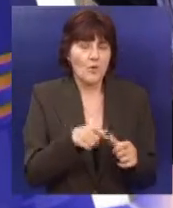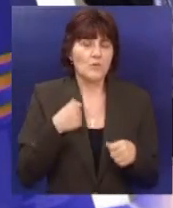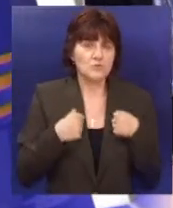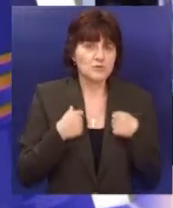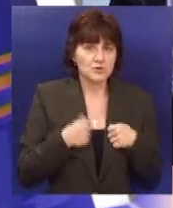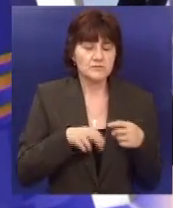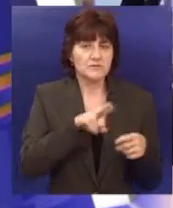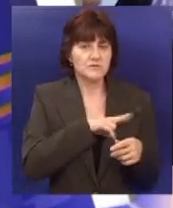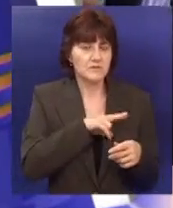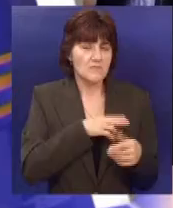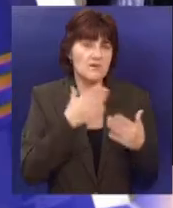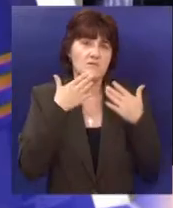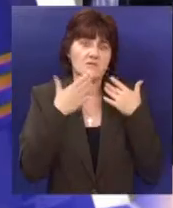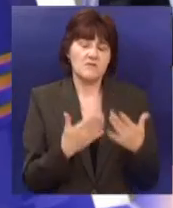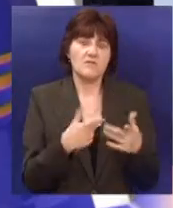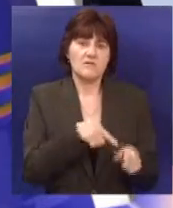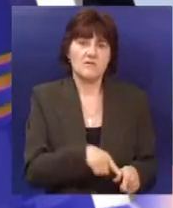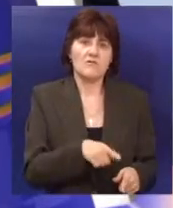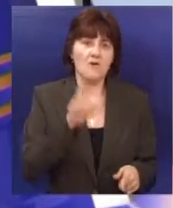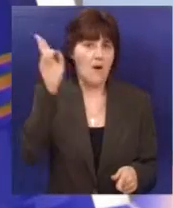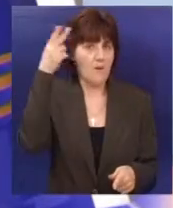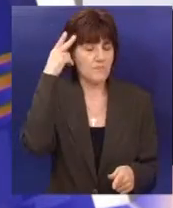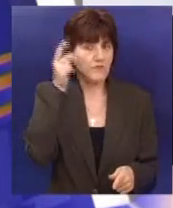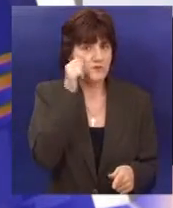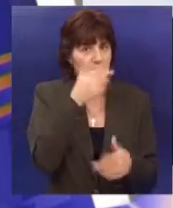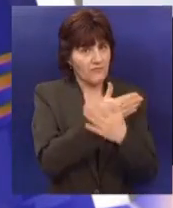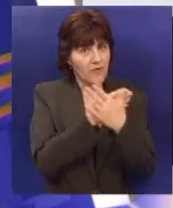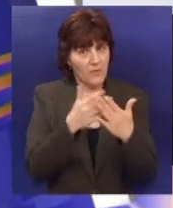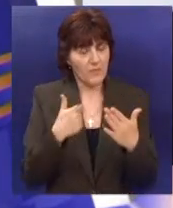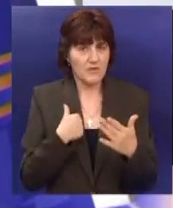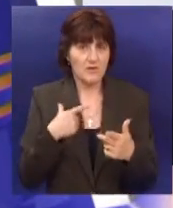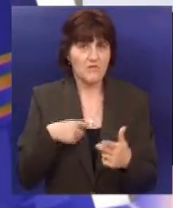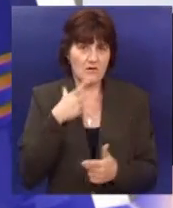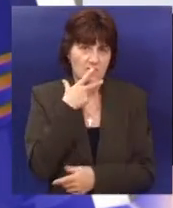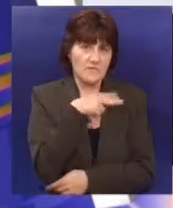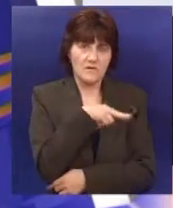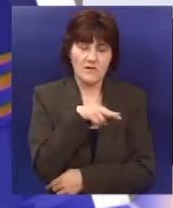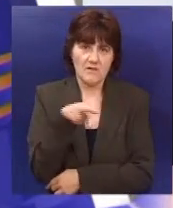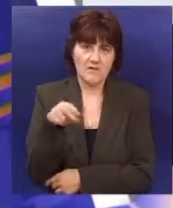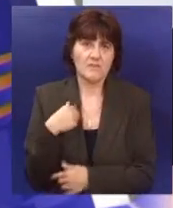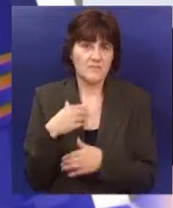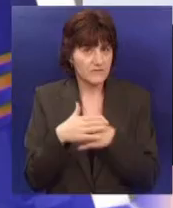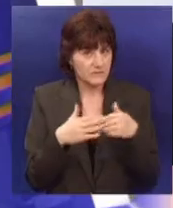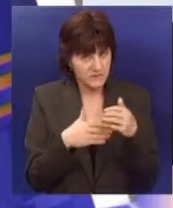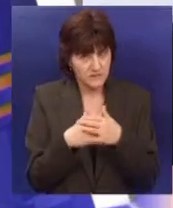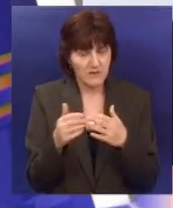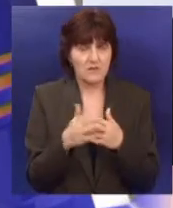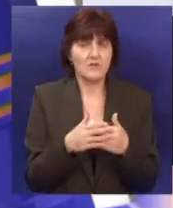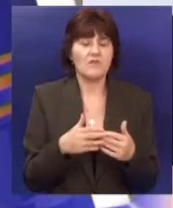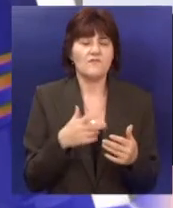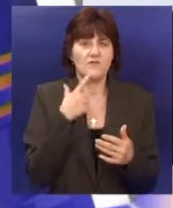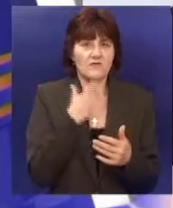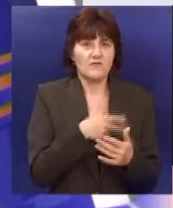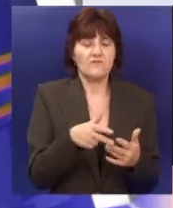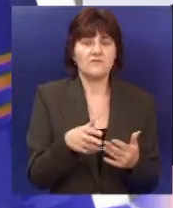u Subotici može videti ovako poznat umetnik. Ja sam zadovoljna što imam priliku da